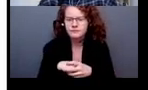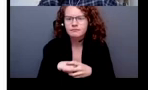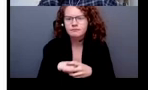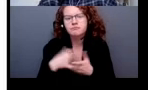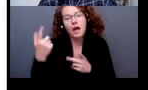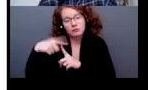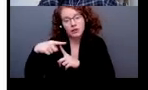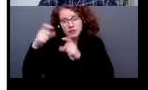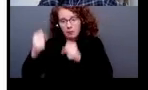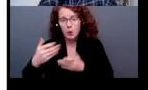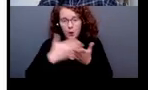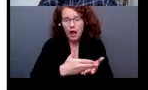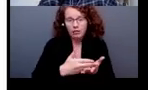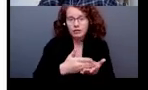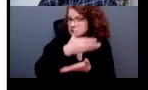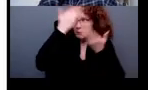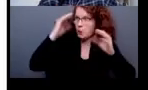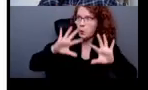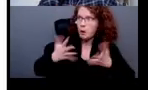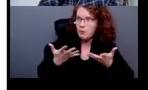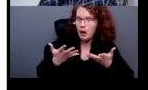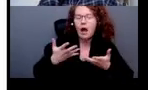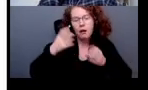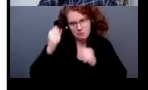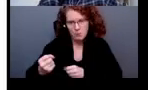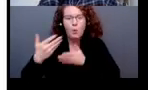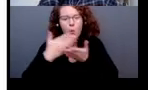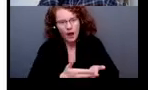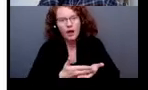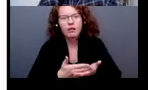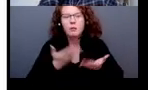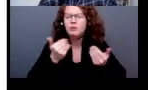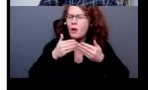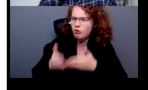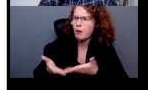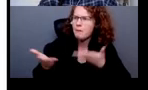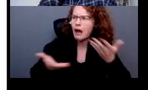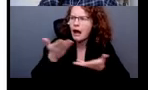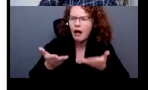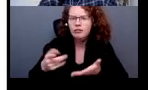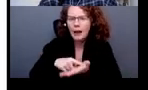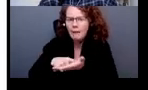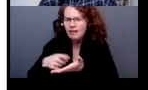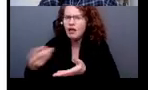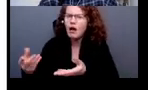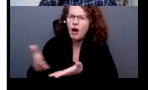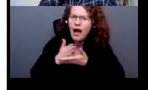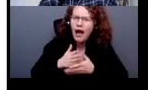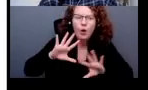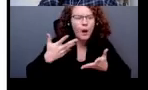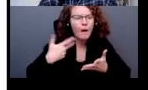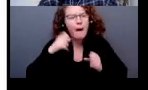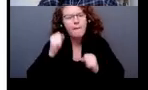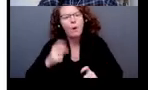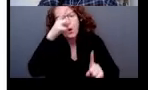qui ne savent pas comment faire, hein, ou d'une entreprise privée, et qui vont avoir besoin de demander en fait aux réparateurs d'aider à prendre un rendez-vous